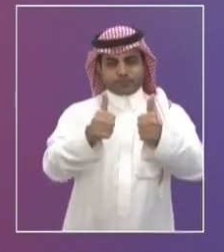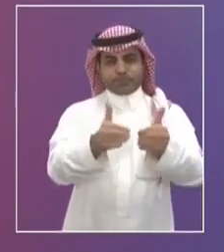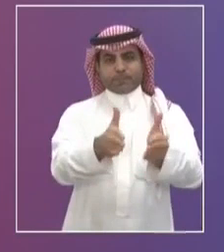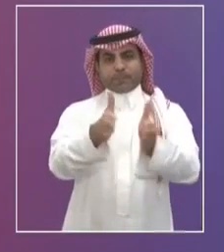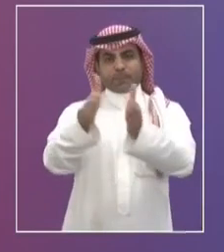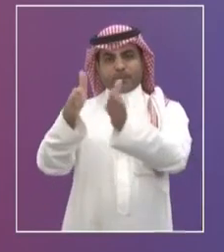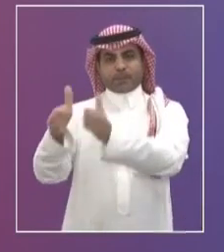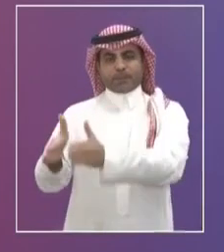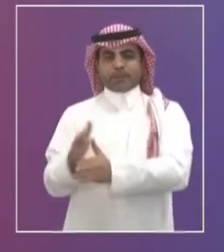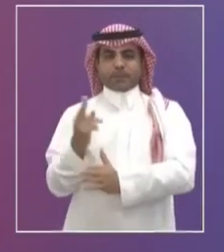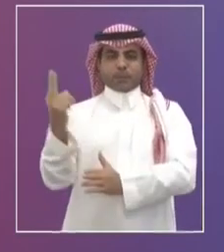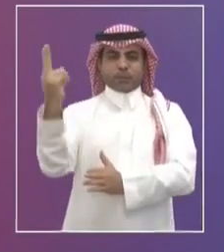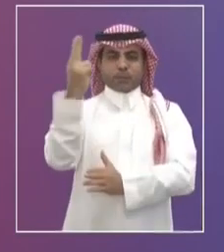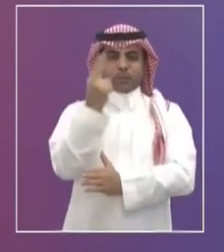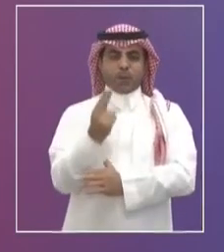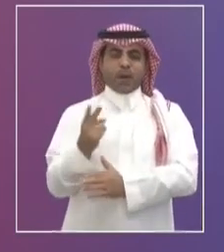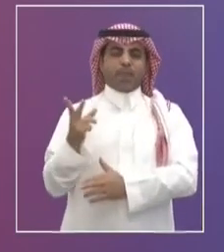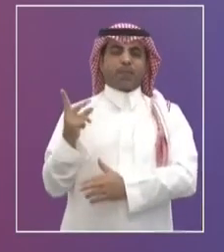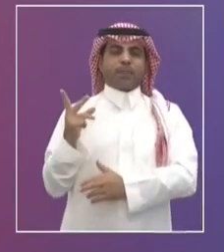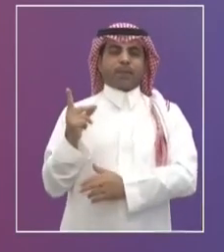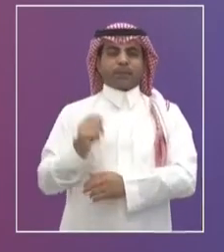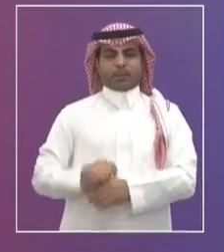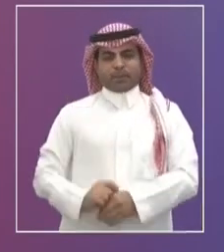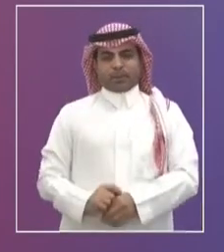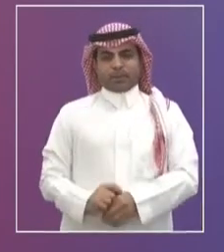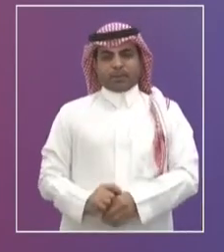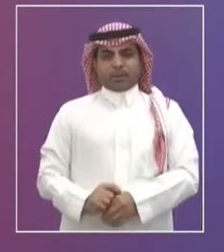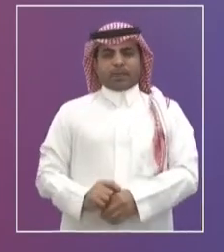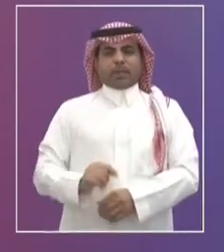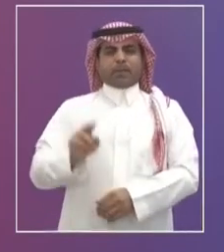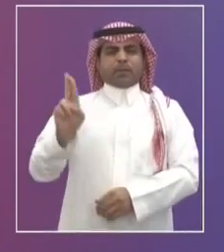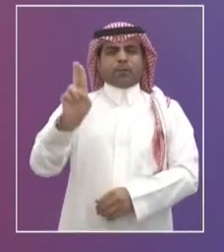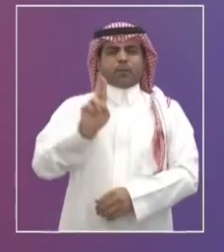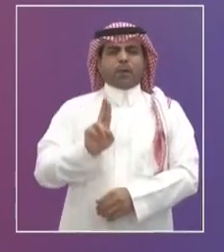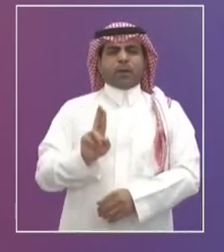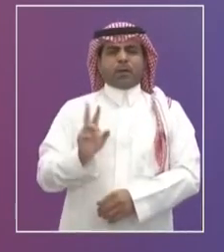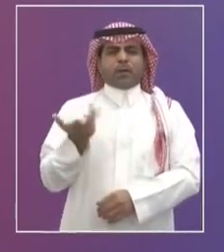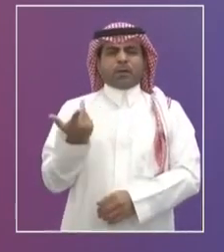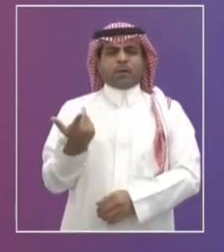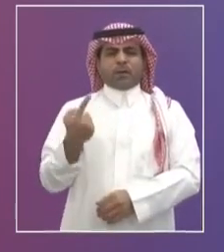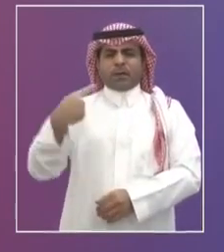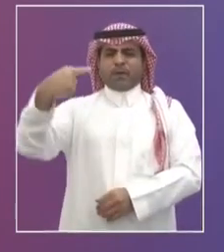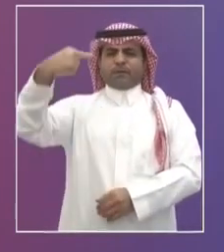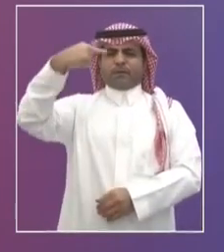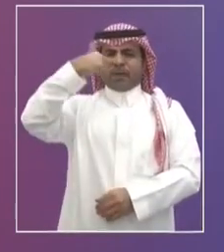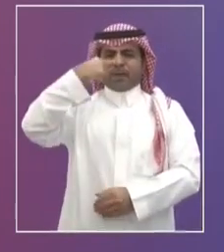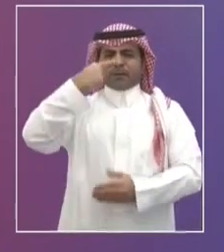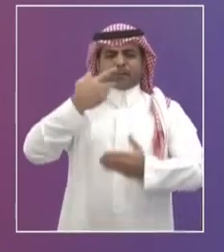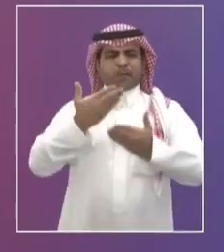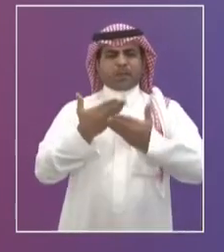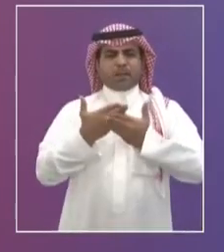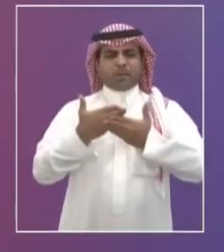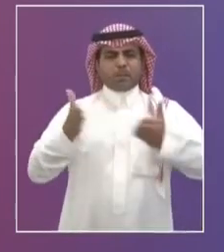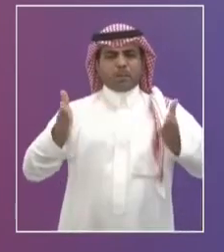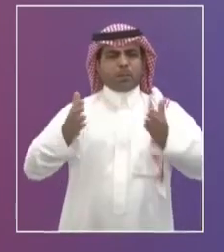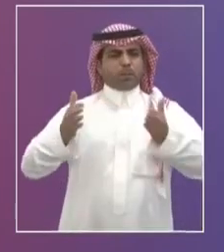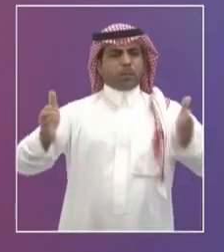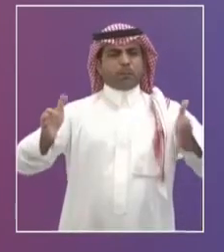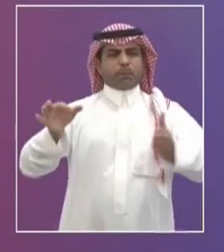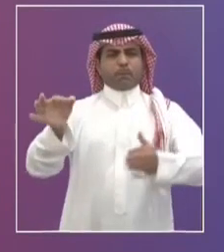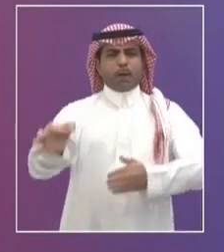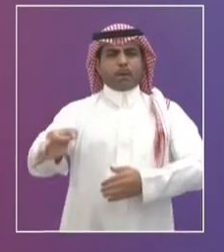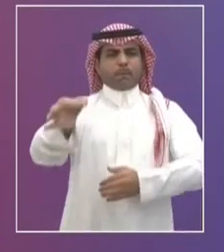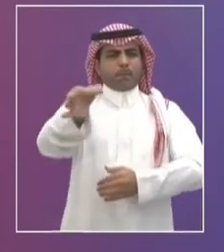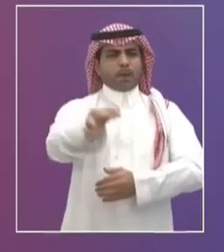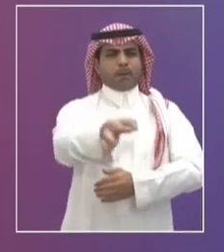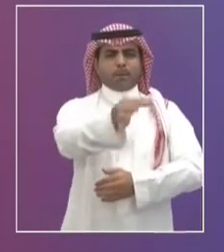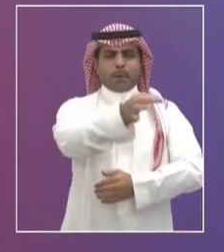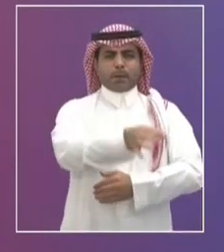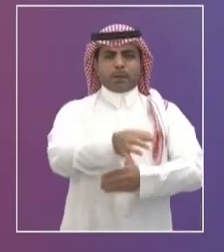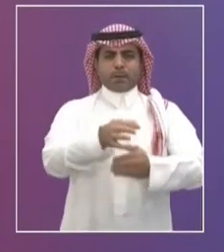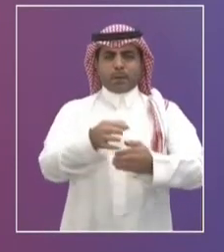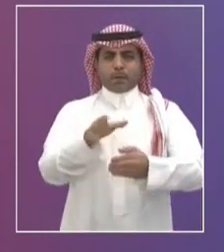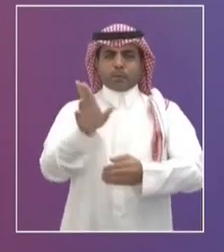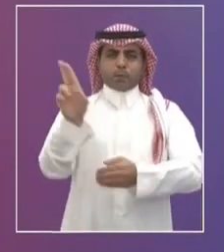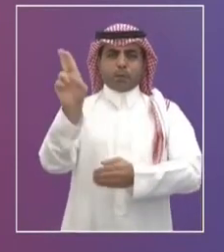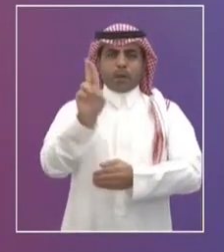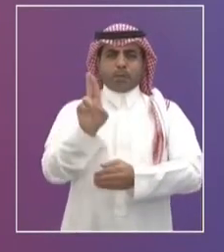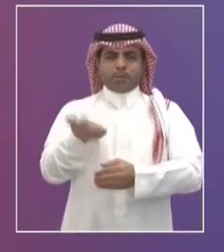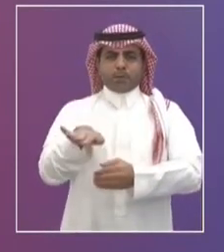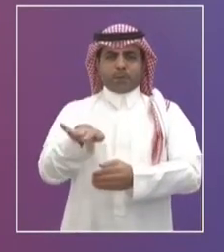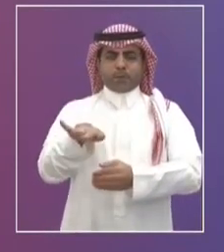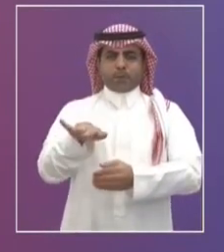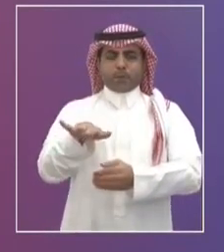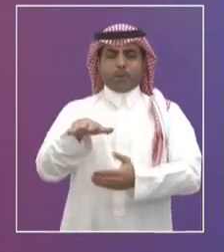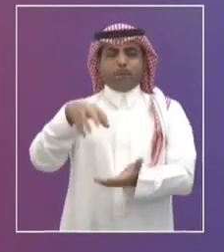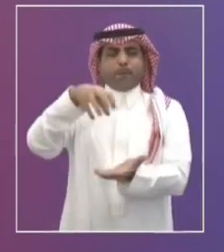سؤال آخر يتعلق بالفحص الموسع، إلى أين وصل الفحص الموسع؟ ماذا أمامنا في الفحص الموسع؟ كم المختبرات اللي موجودة اليوم في